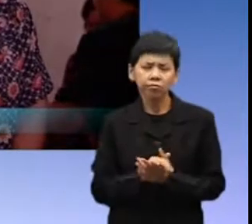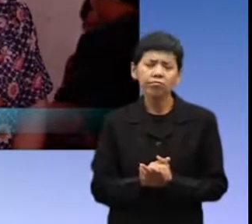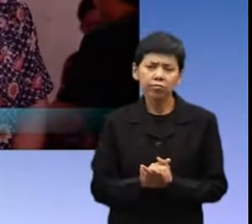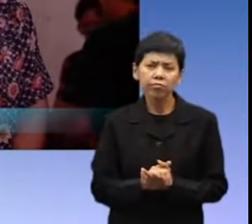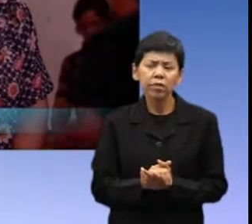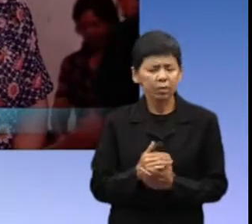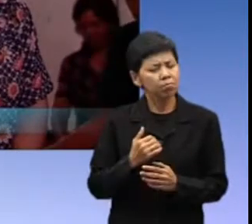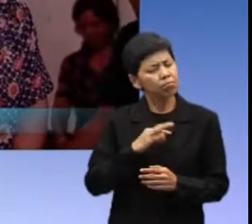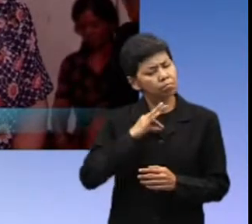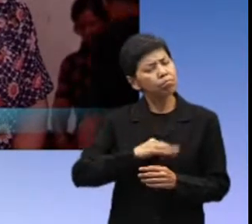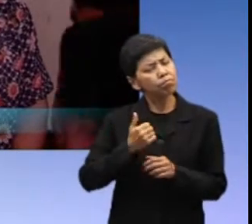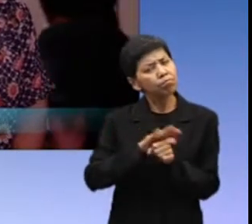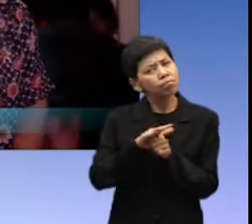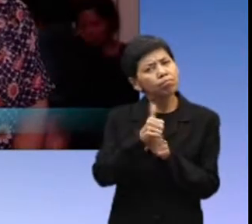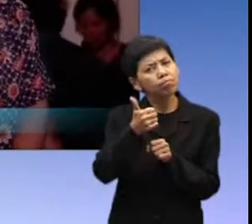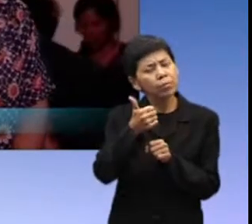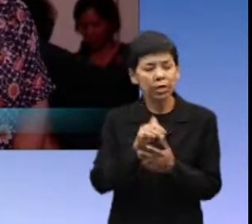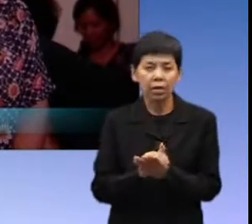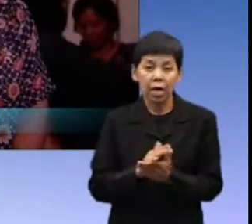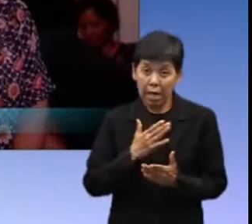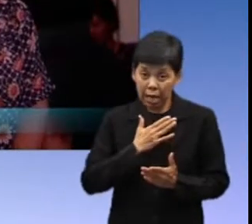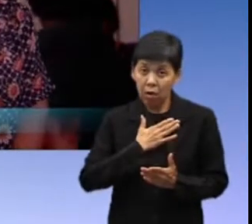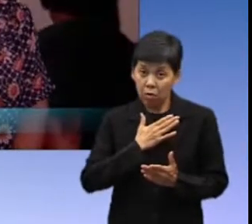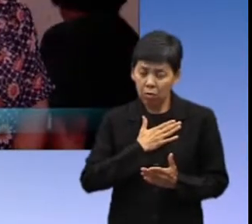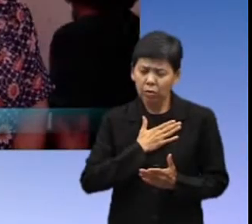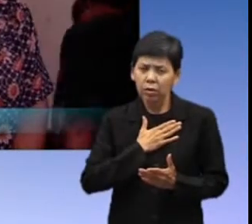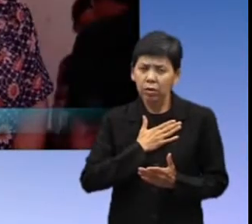ก็เป็นความสำเร็จระดับหนึ่งค่ะแต่ก็คิด